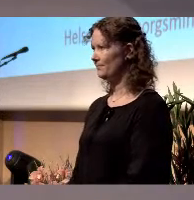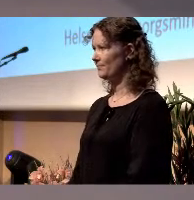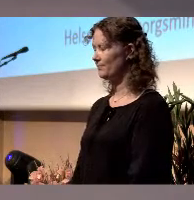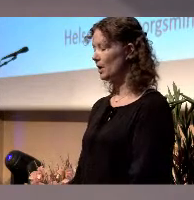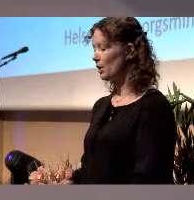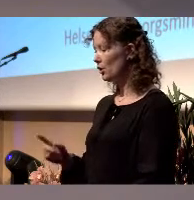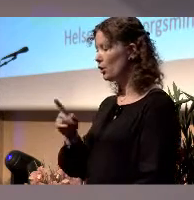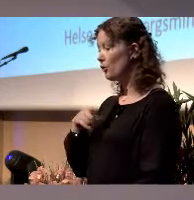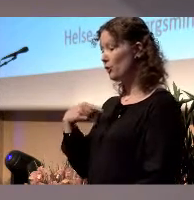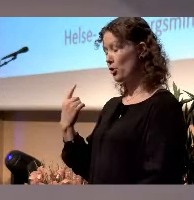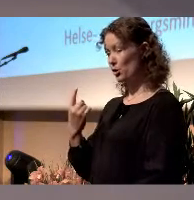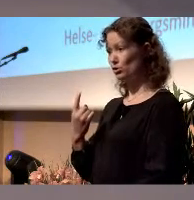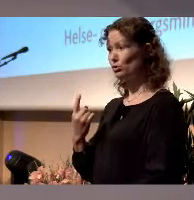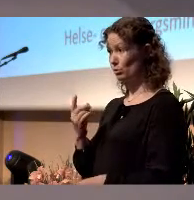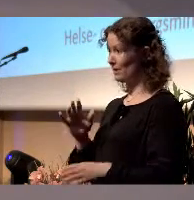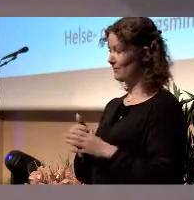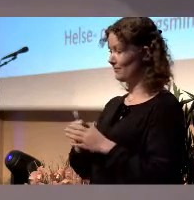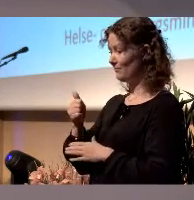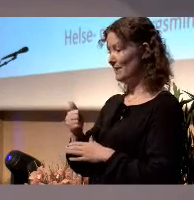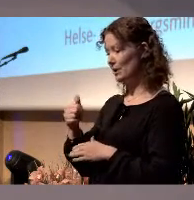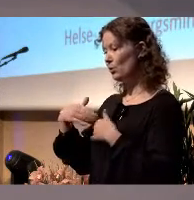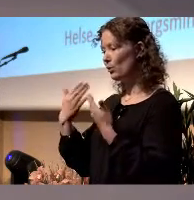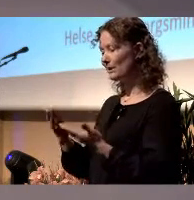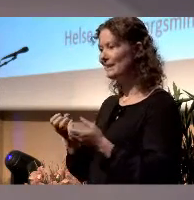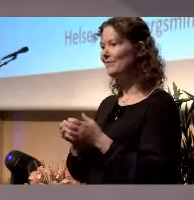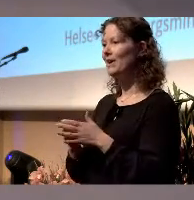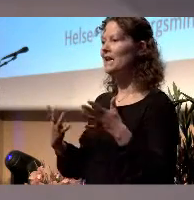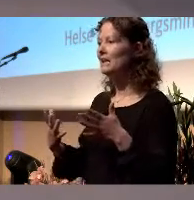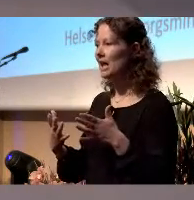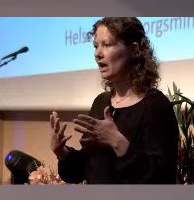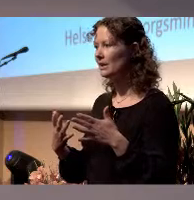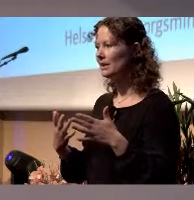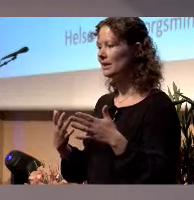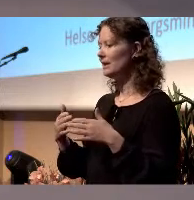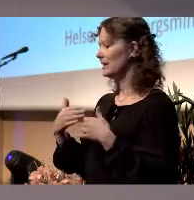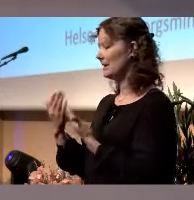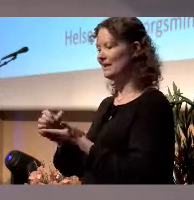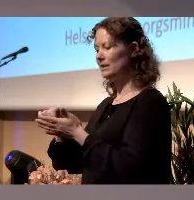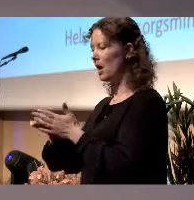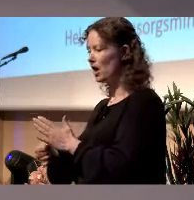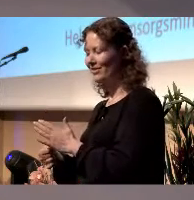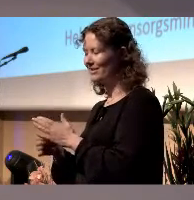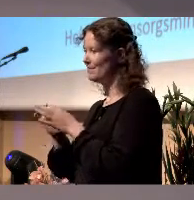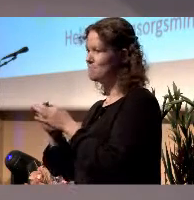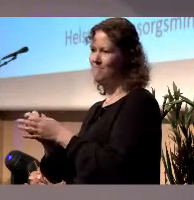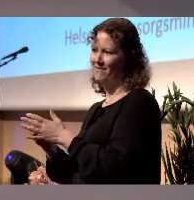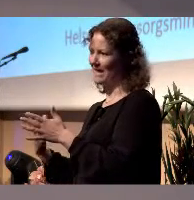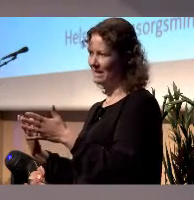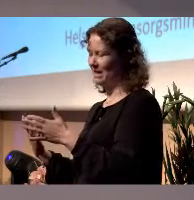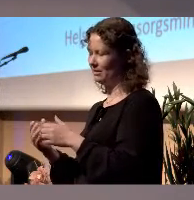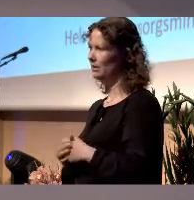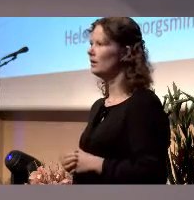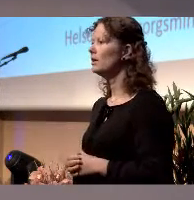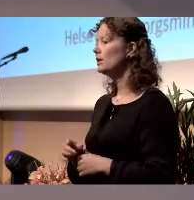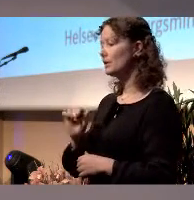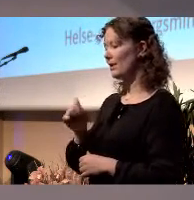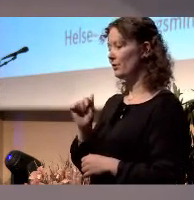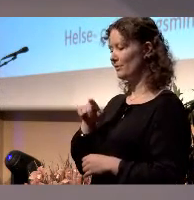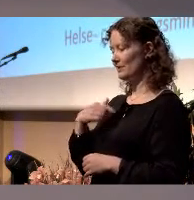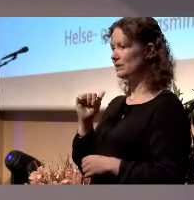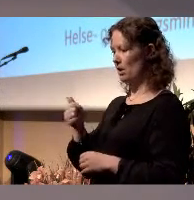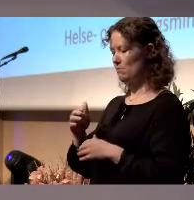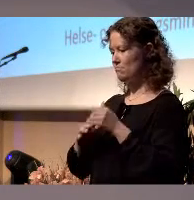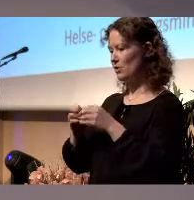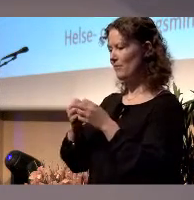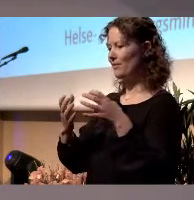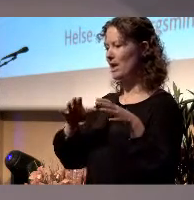For oss er det altså viktigst å gi verdighet, ikke garantier om verdighet. Derfor skal vi bygge flere